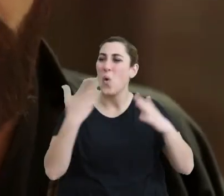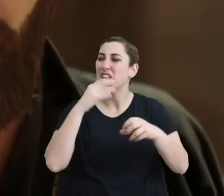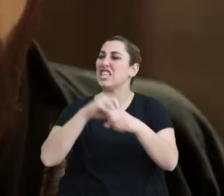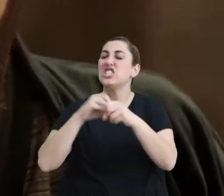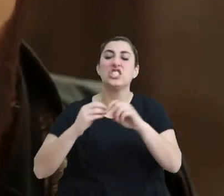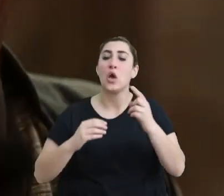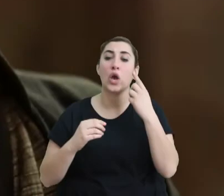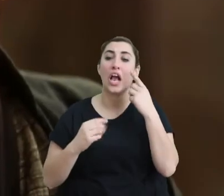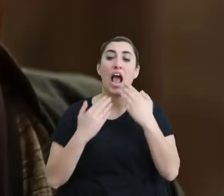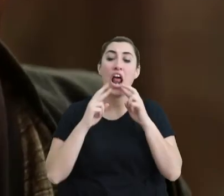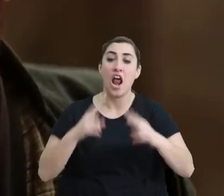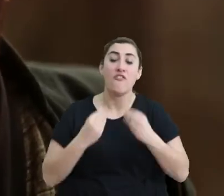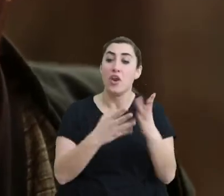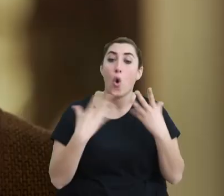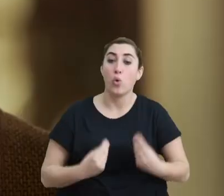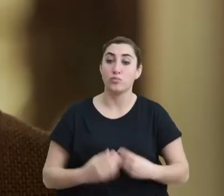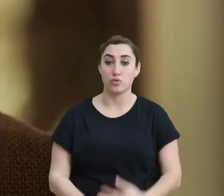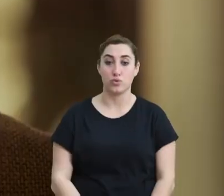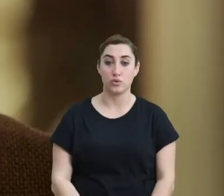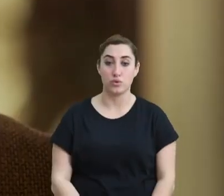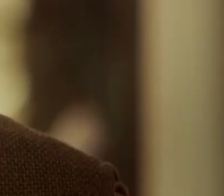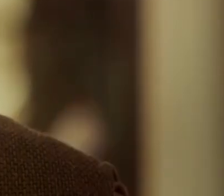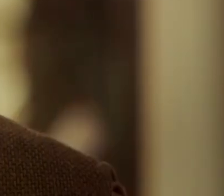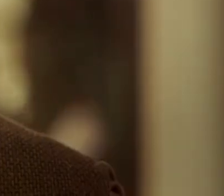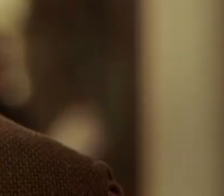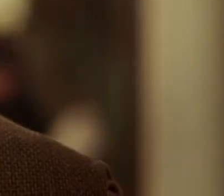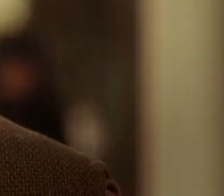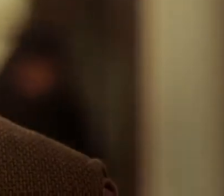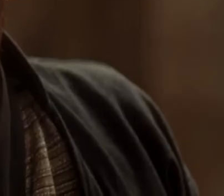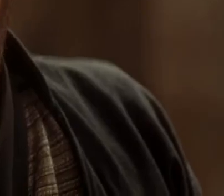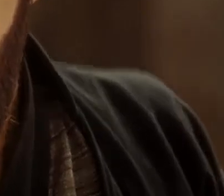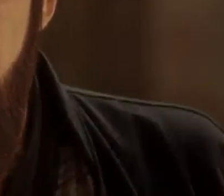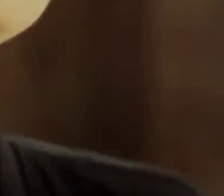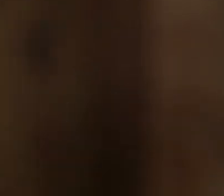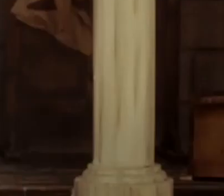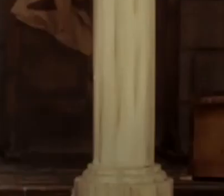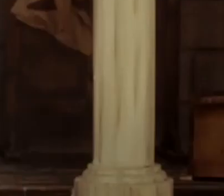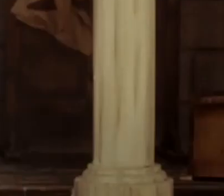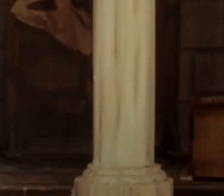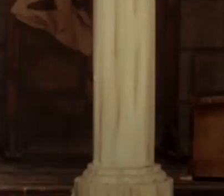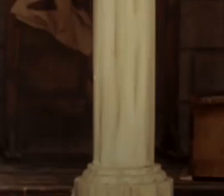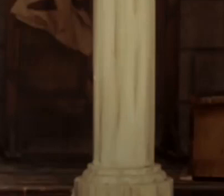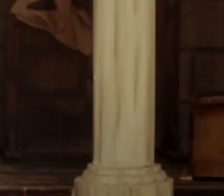vazife olunmuştur Mesut Ağa! Mesut onun öfkesi karşısında dona kaldı. Yunus haşımla gidiyor.